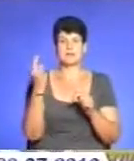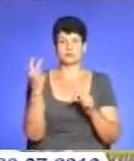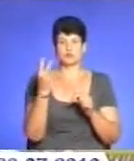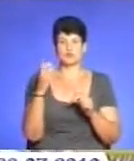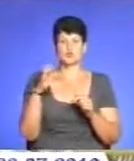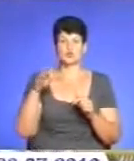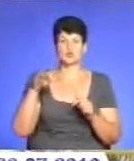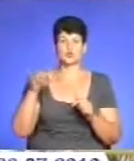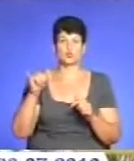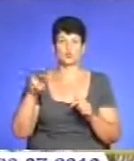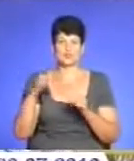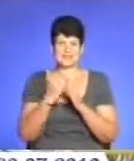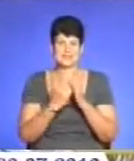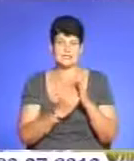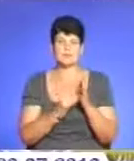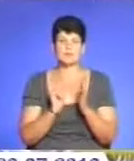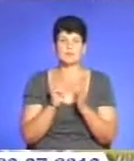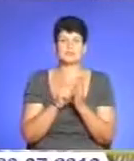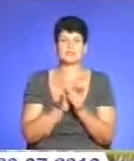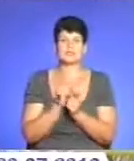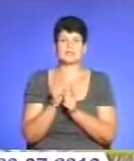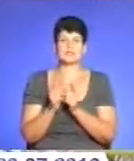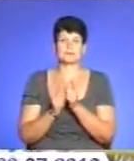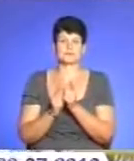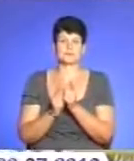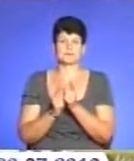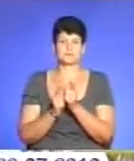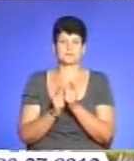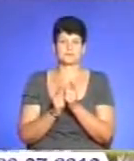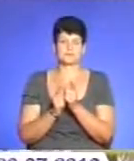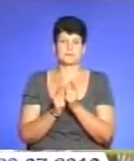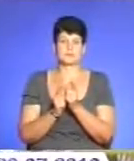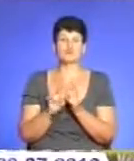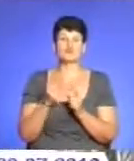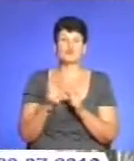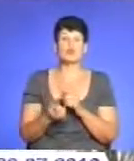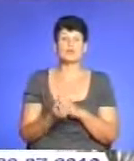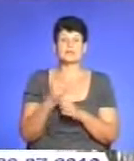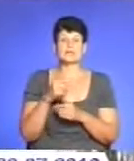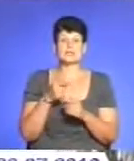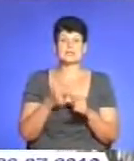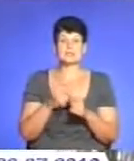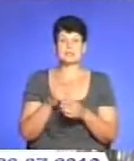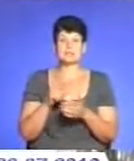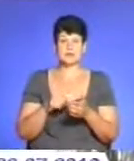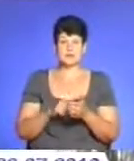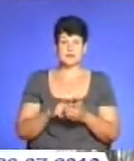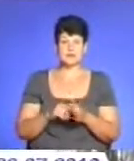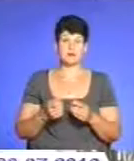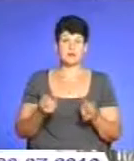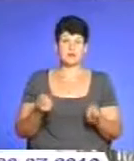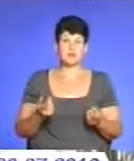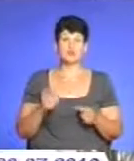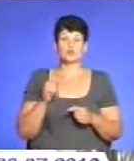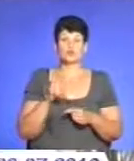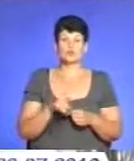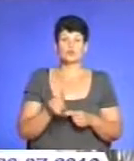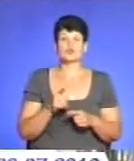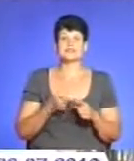ступенів, які підпадають під реорганізацію. Чому виникло таке питання, власне, і постало? Адже це